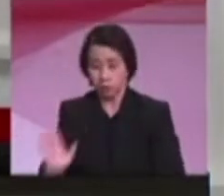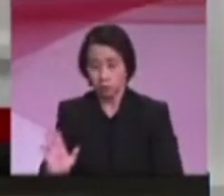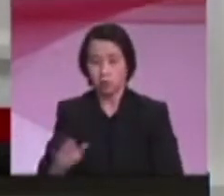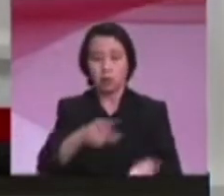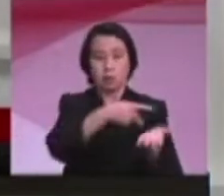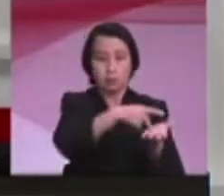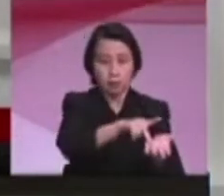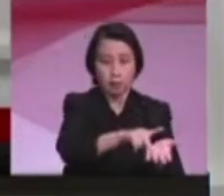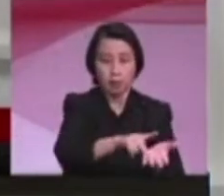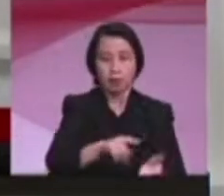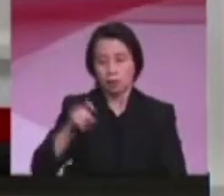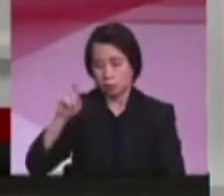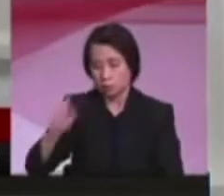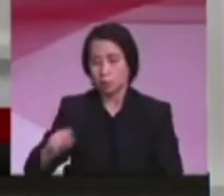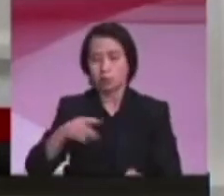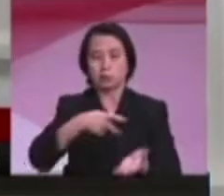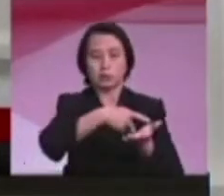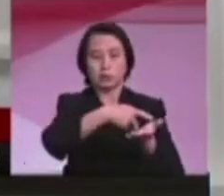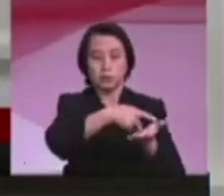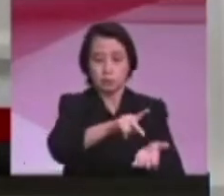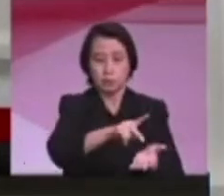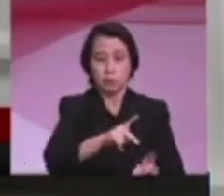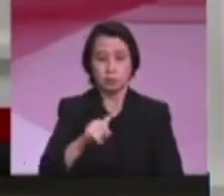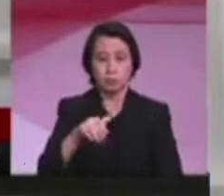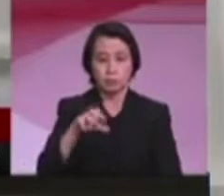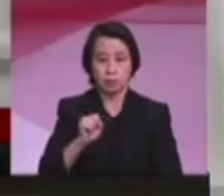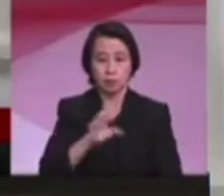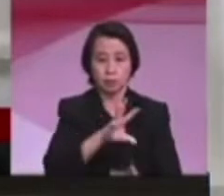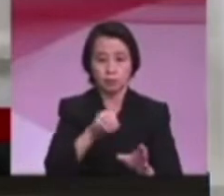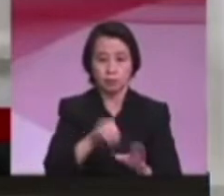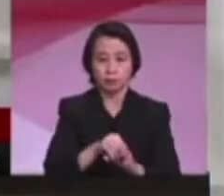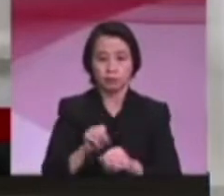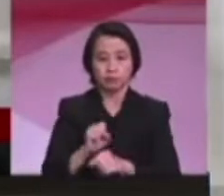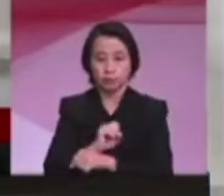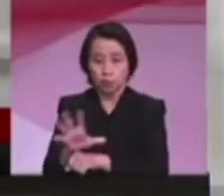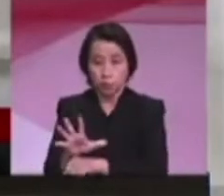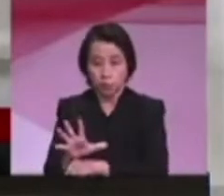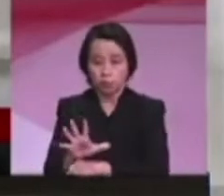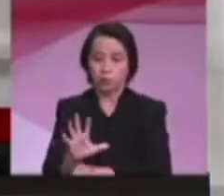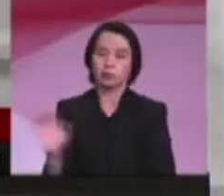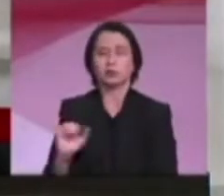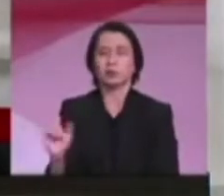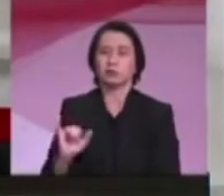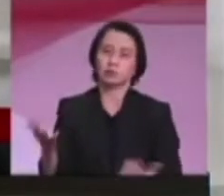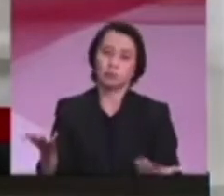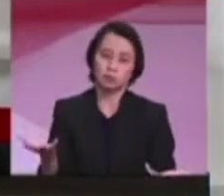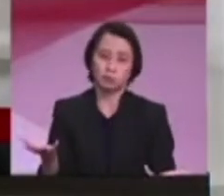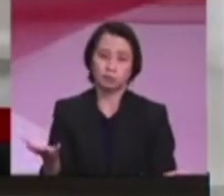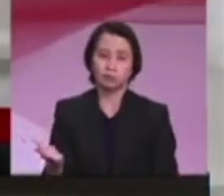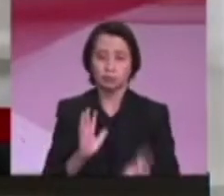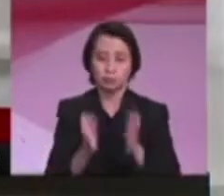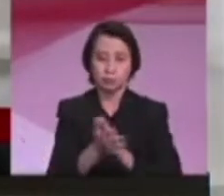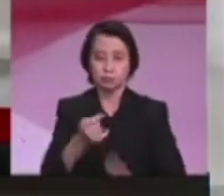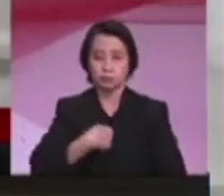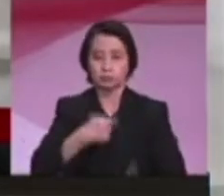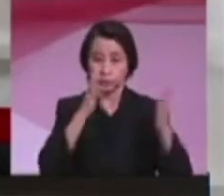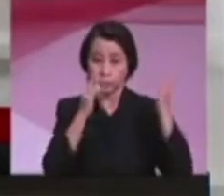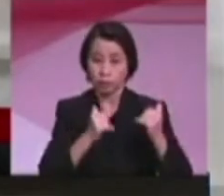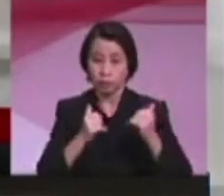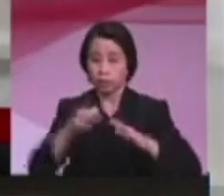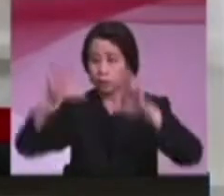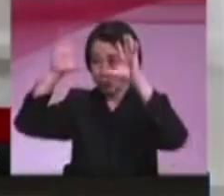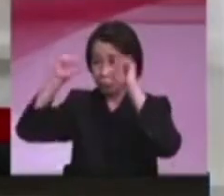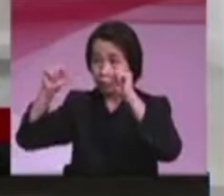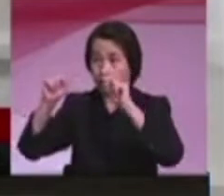maka mereka juga perlu membayar kes-kes yang melibatkan COVID-19 ini. Jadi saya harap majikan